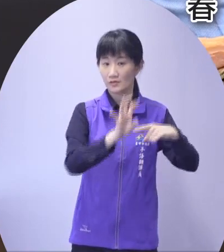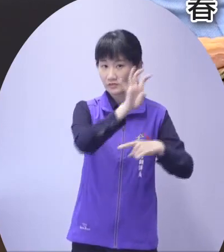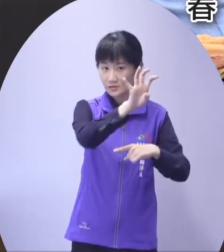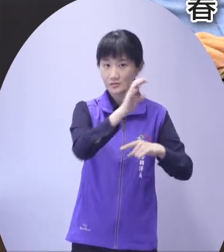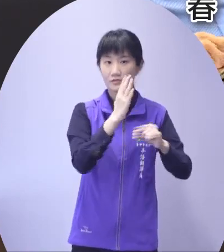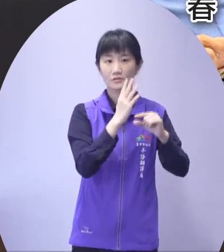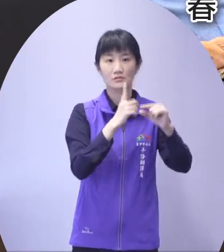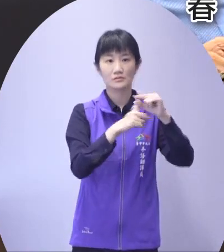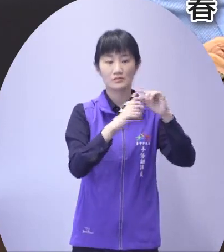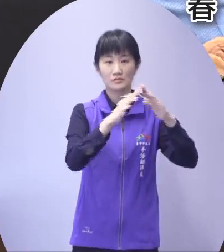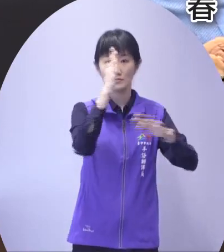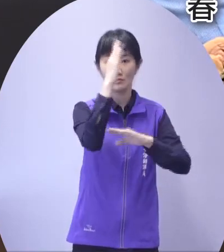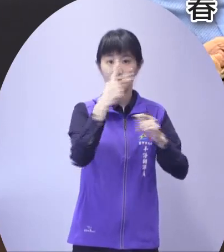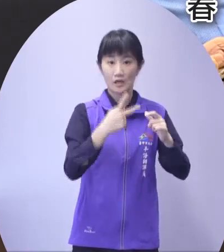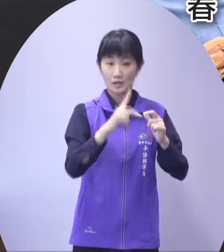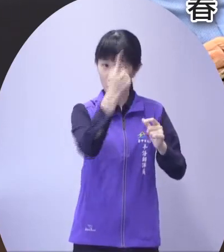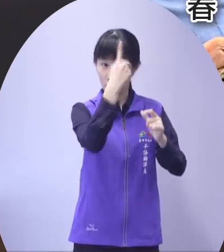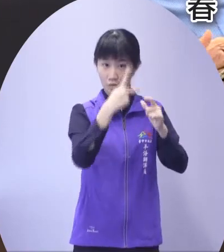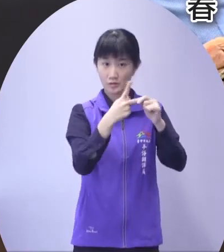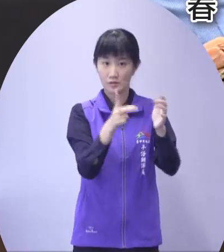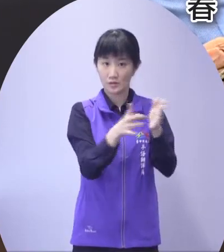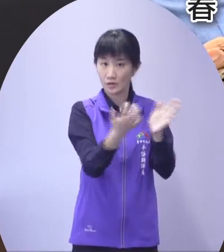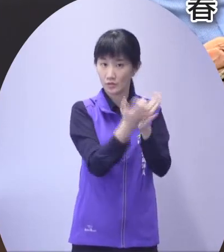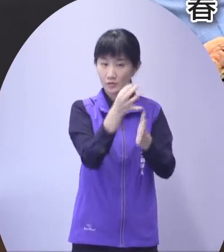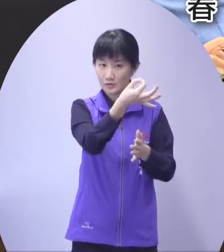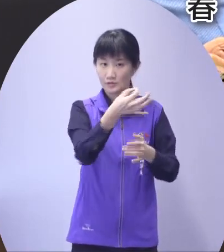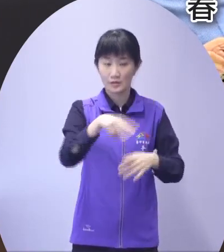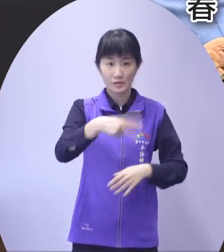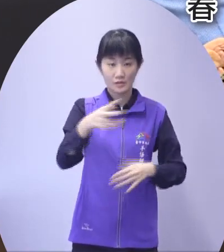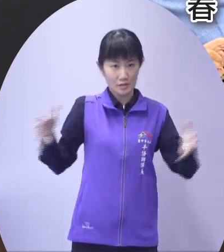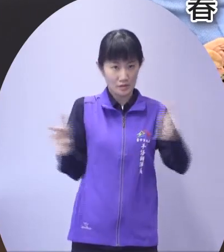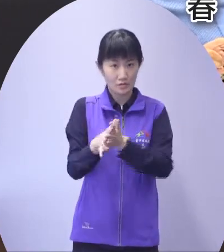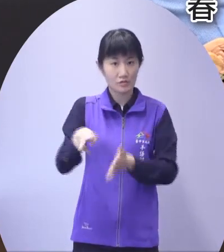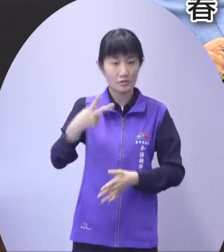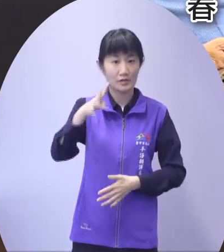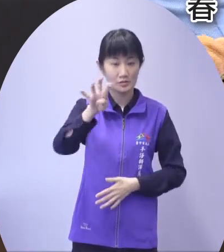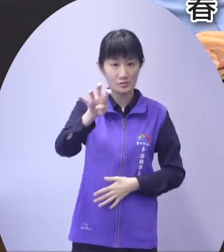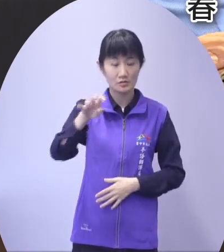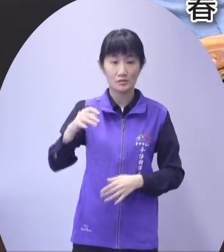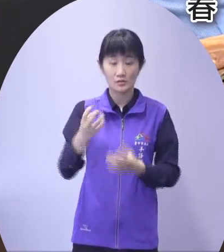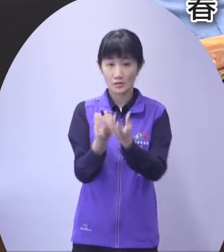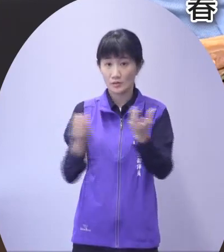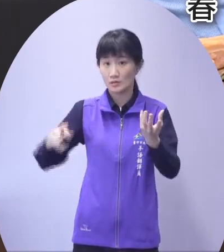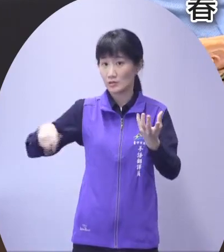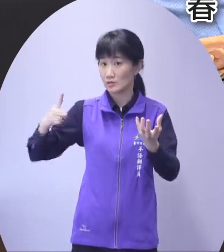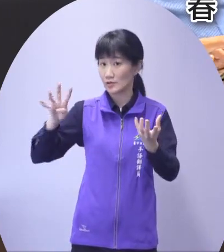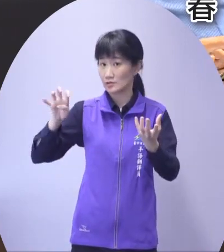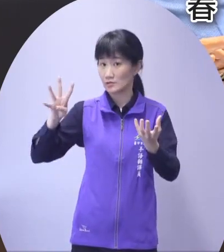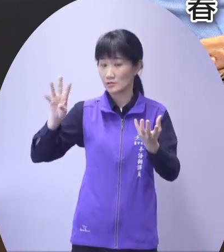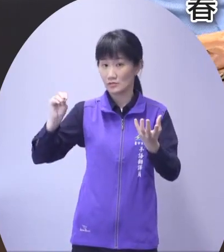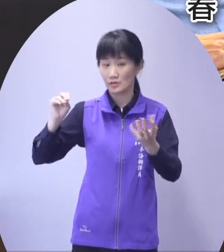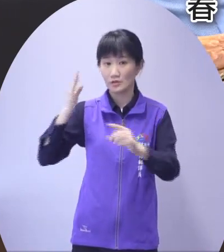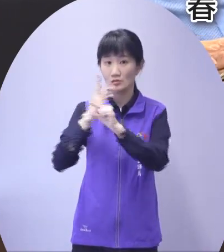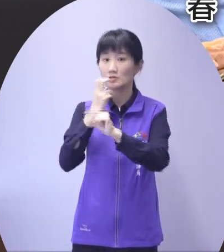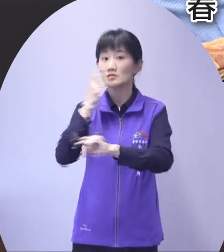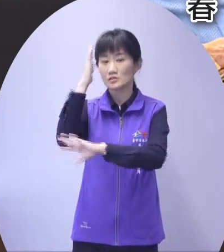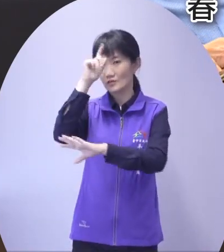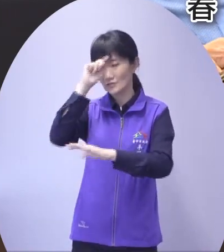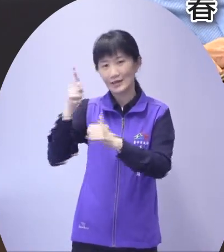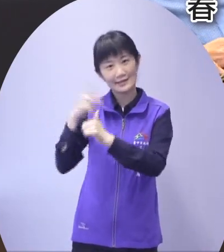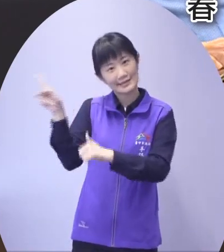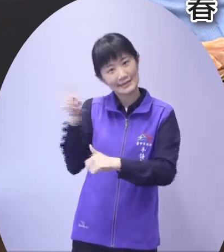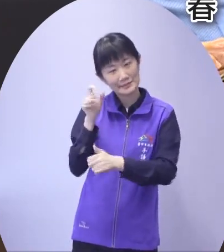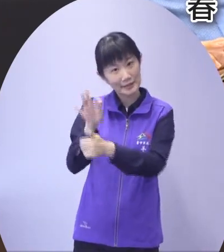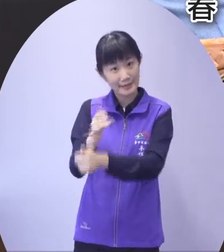的二倍金来支应，那一共是240万元，其中中央补助款144万，这个你请同意先行垫